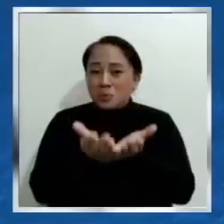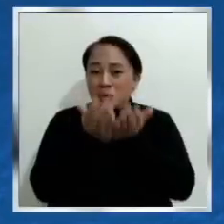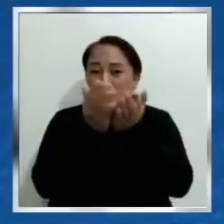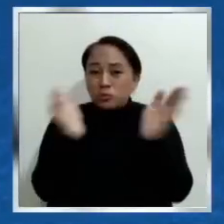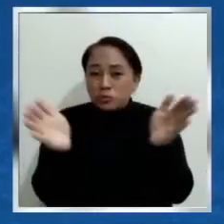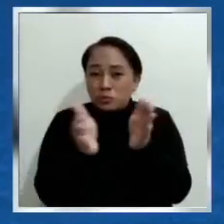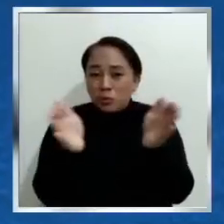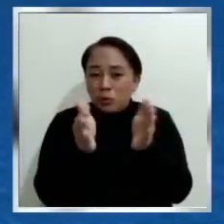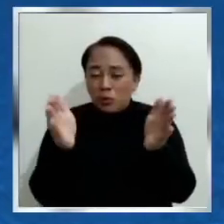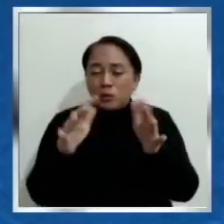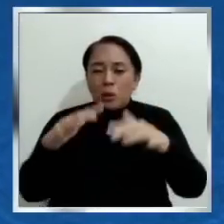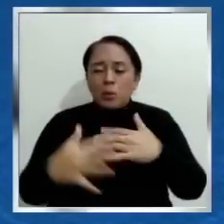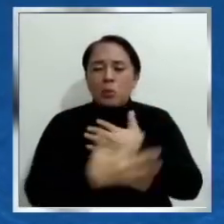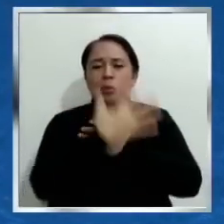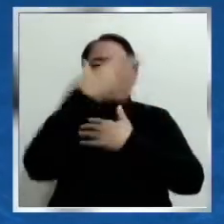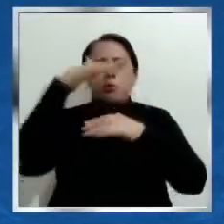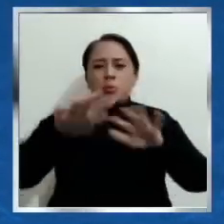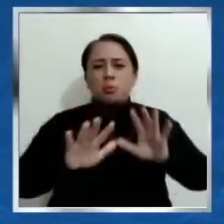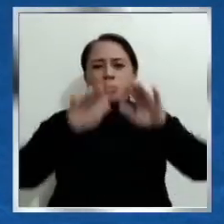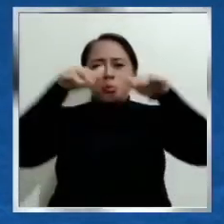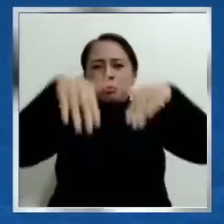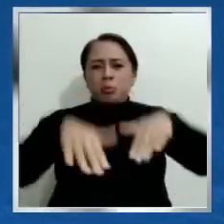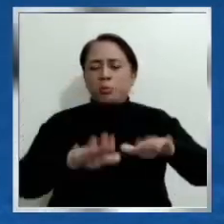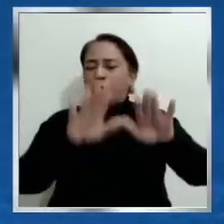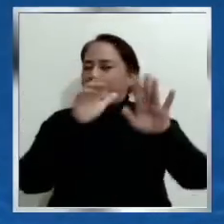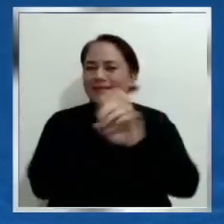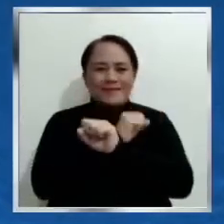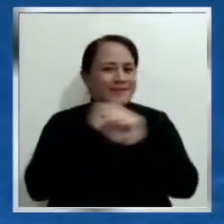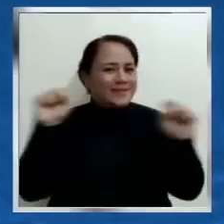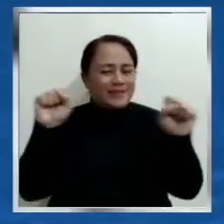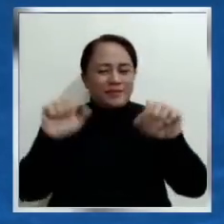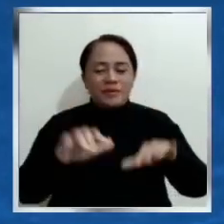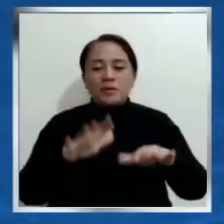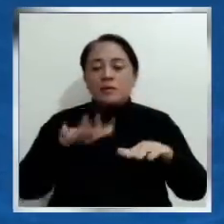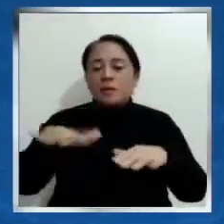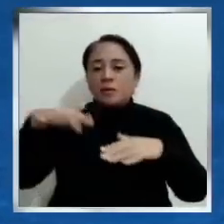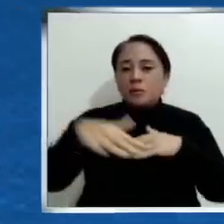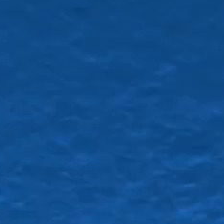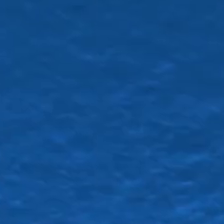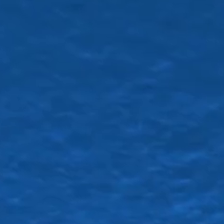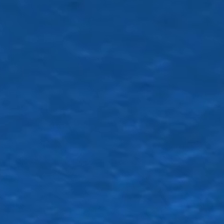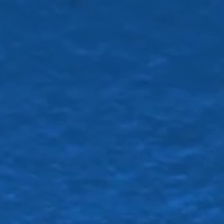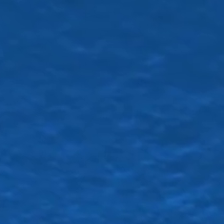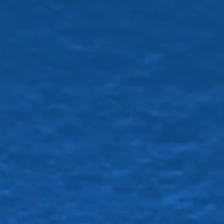Maalon at hindi pa rin ligtas maglayag sa mga baybayin ng Northern Luzon.